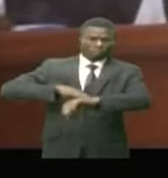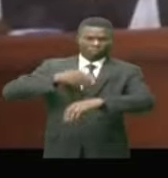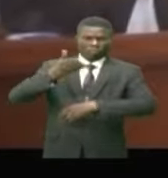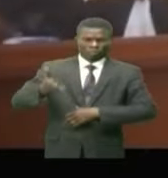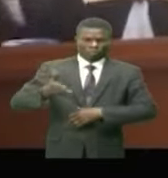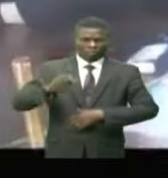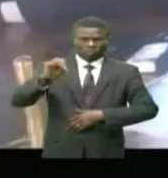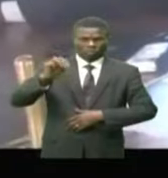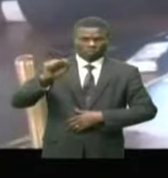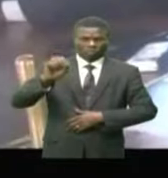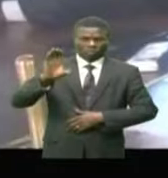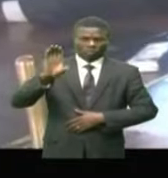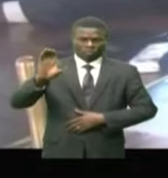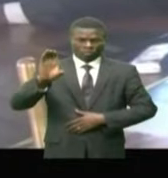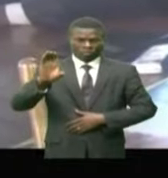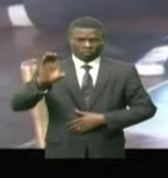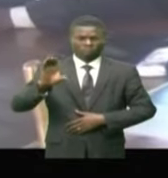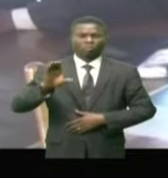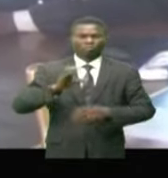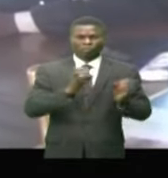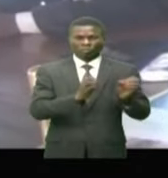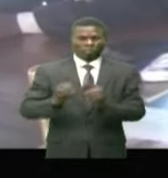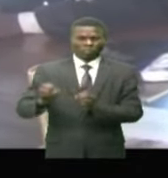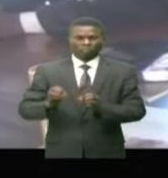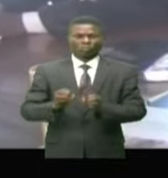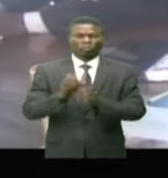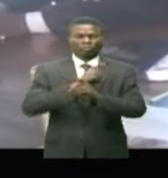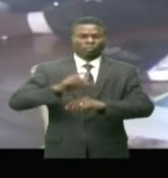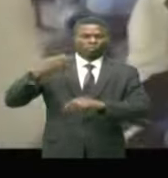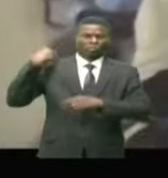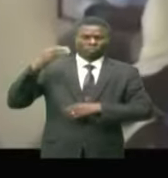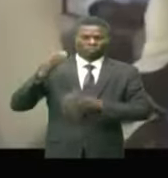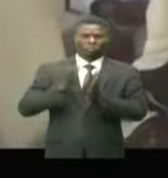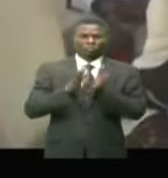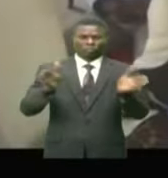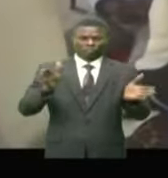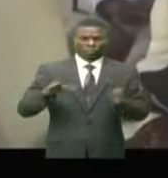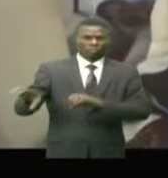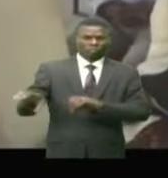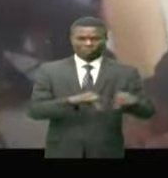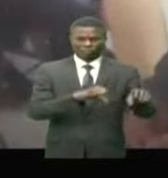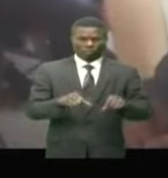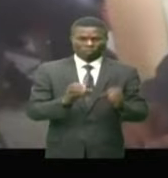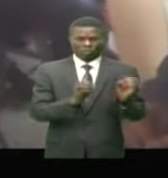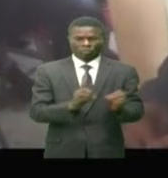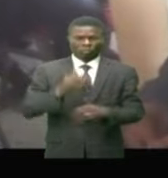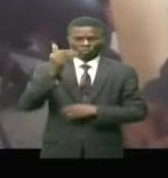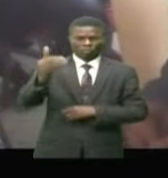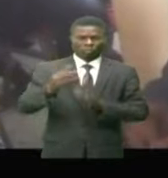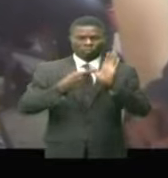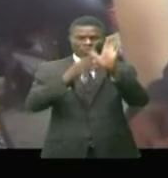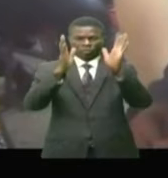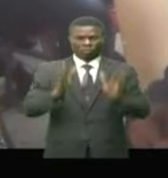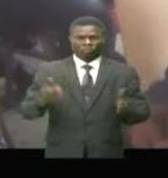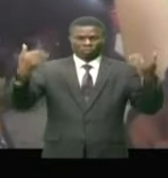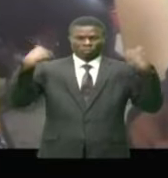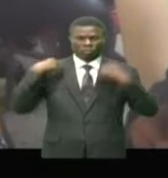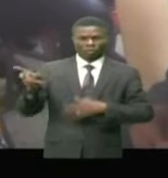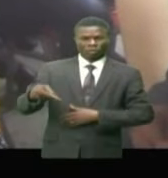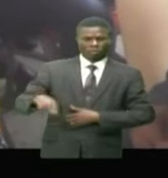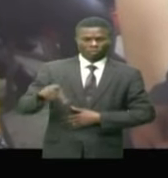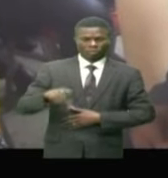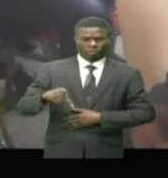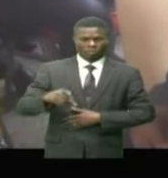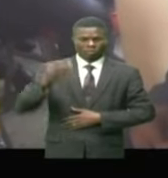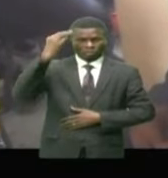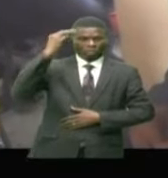Omari Mutondo, lequel préside cette audience publique et solennelle. La cérémonie a lieu devant le représentant de l'autorité provinciale,